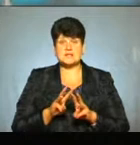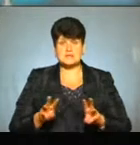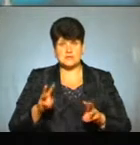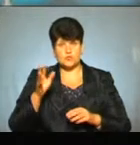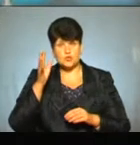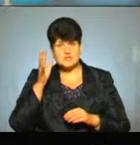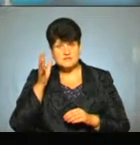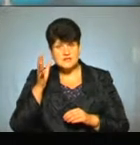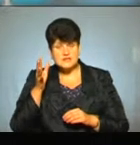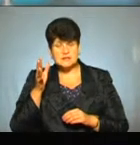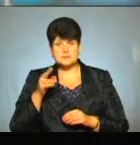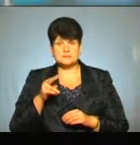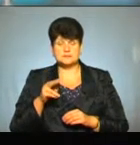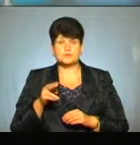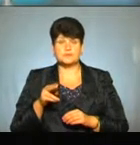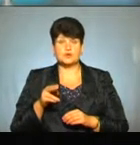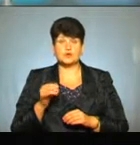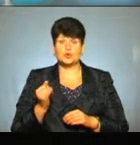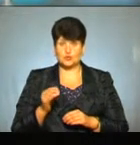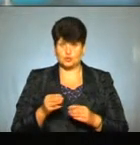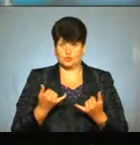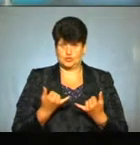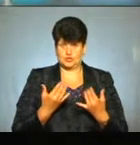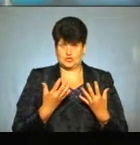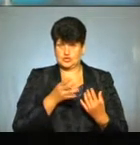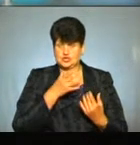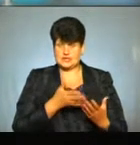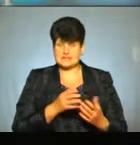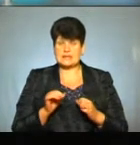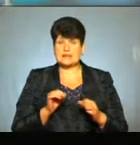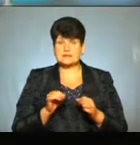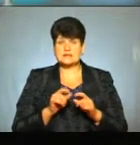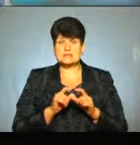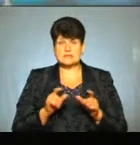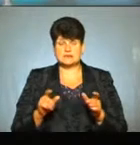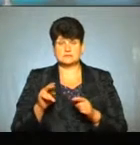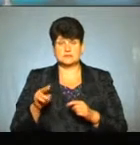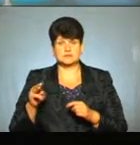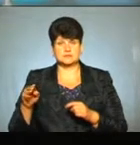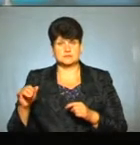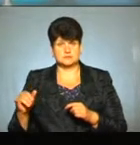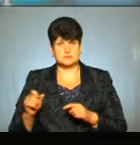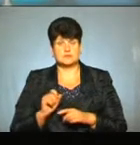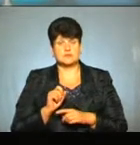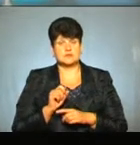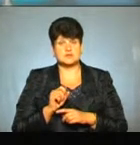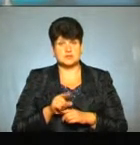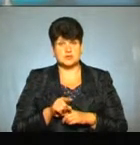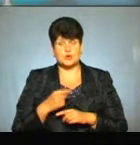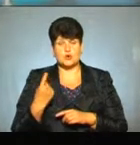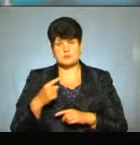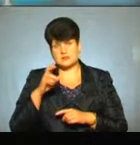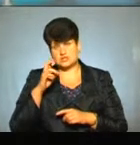Міністерство освіти закладів професійної освіти, то на сьогоднішній час керівників закладів професійної освіти